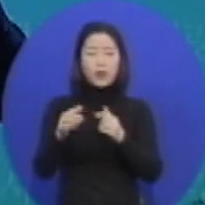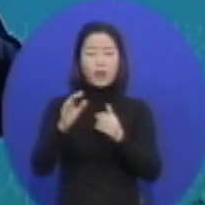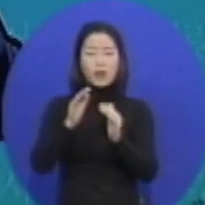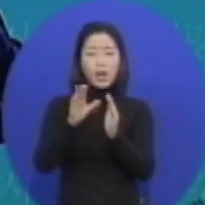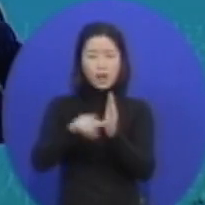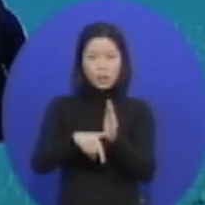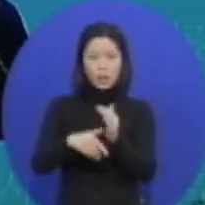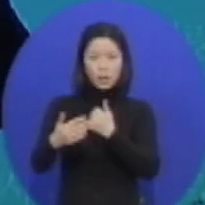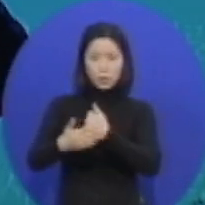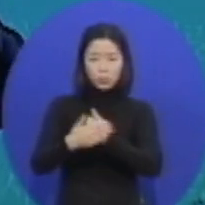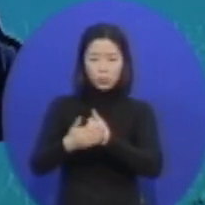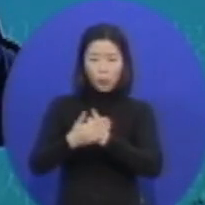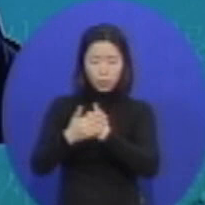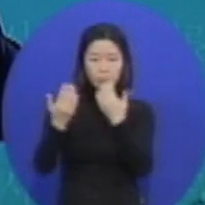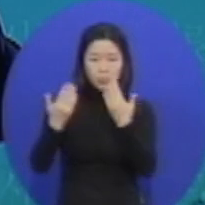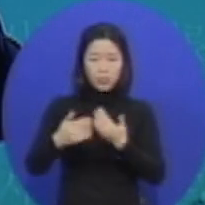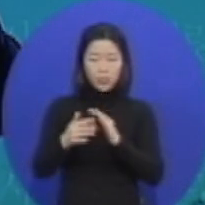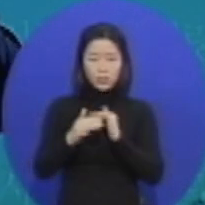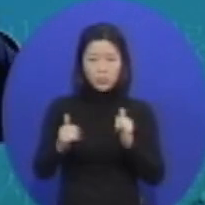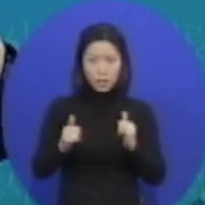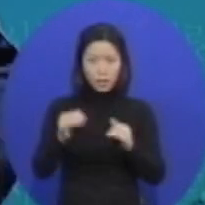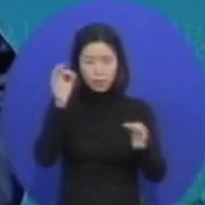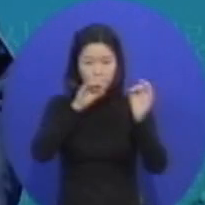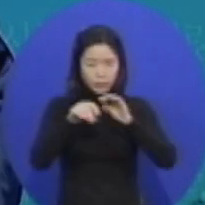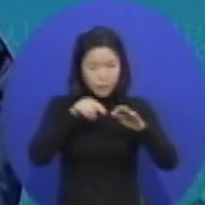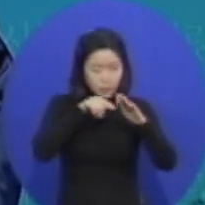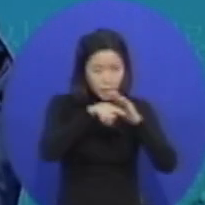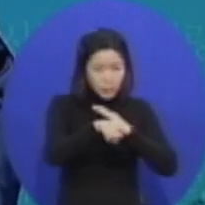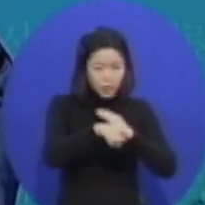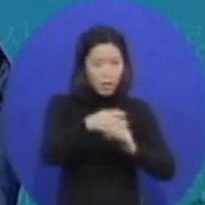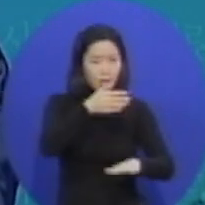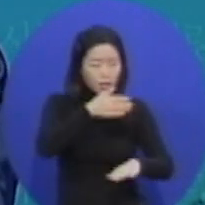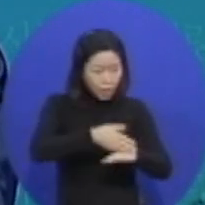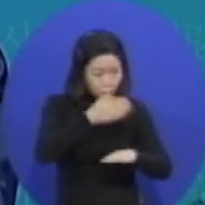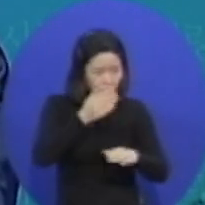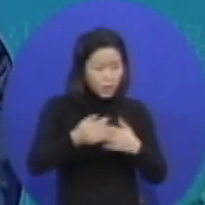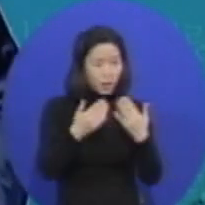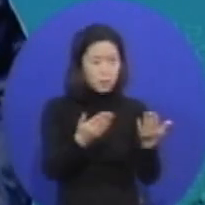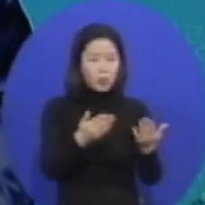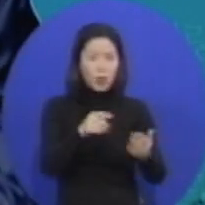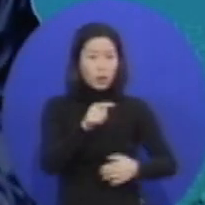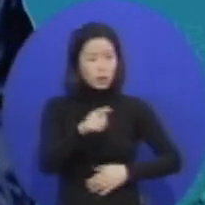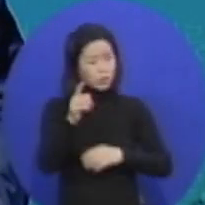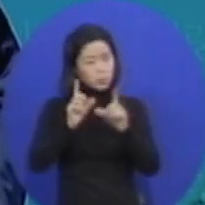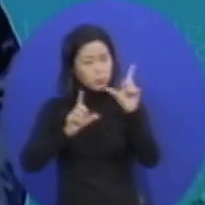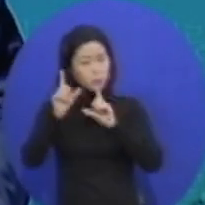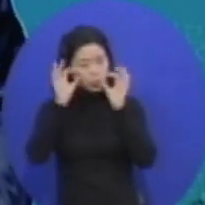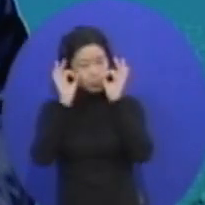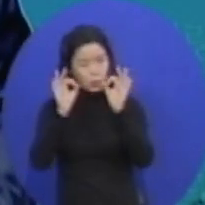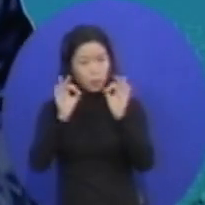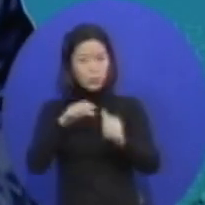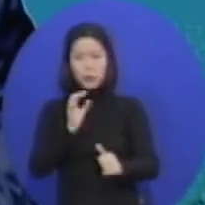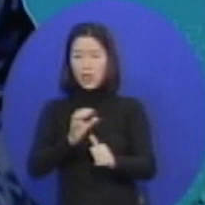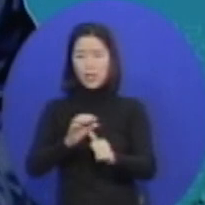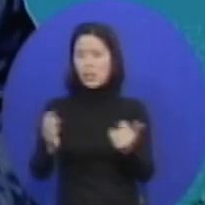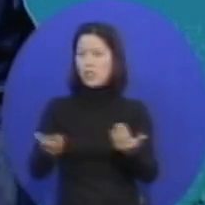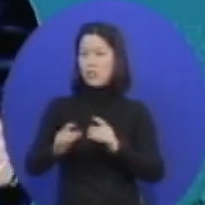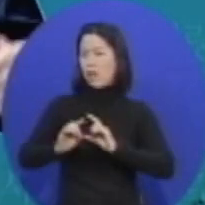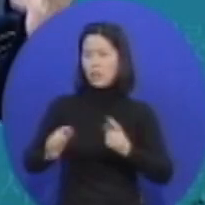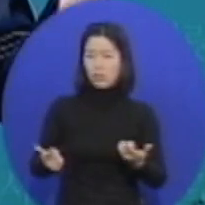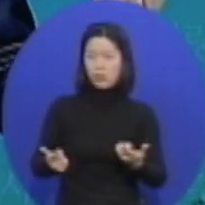찾아가서 감사하다고 그렇게 하면 다 귀하게 여기지 그걸 왜 야단칠 일이에요